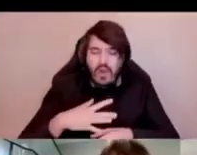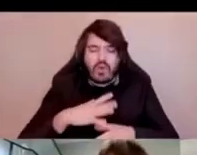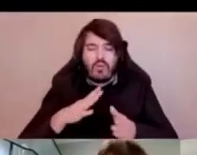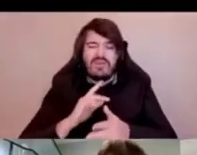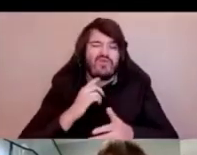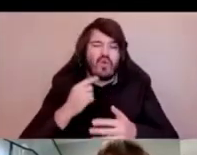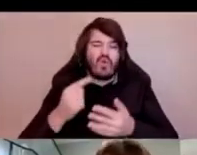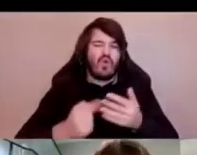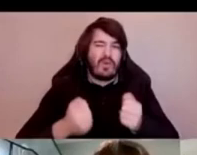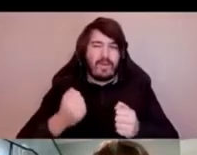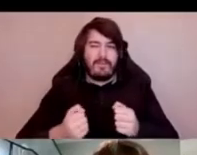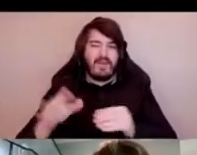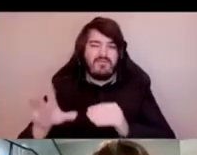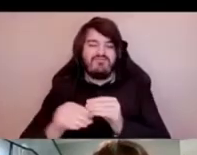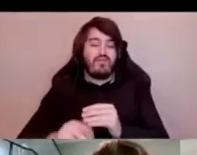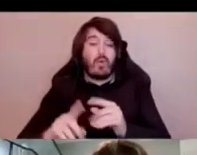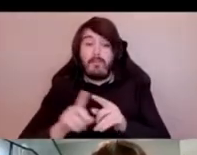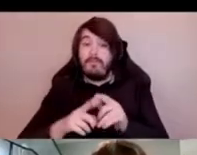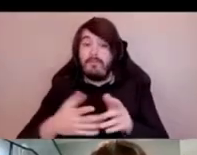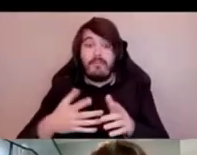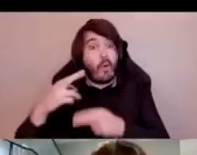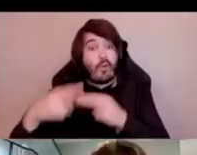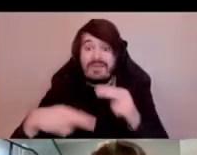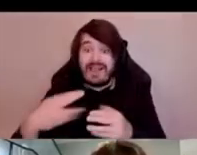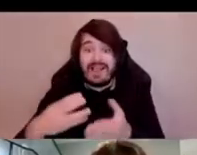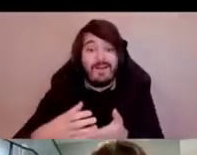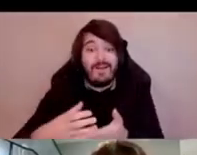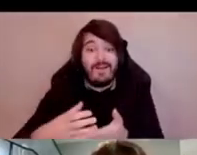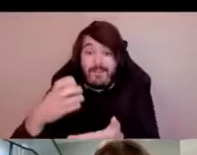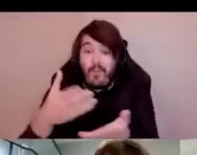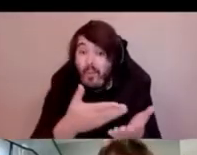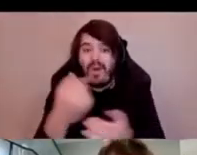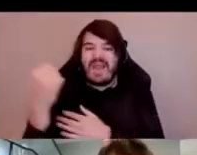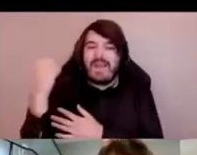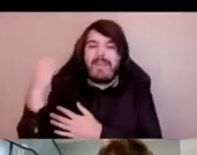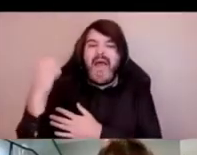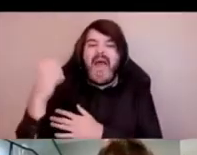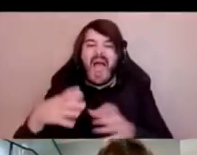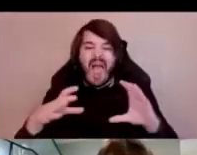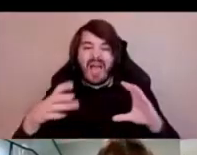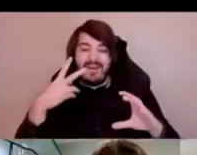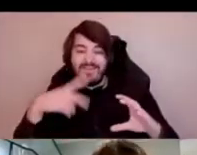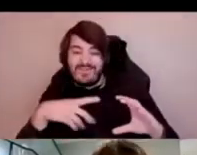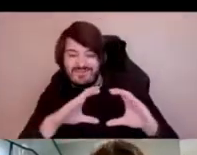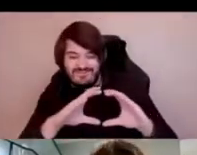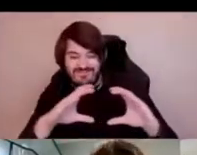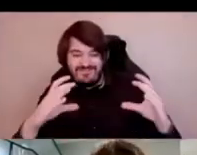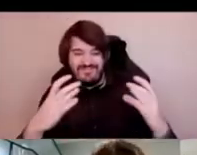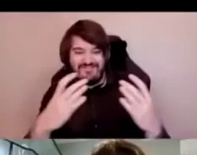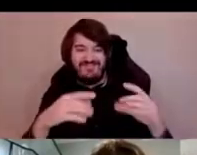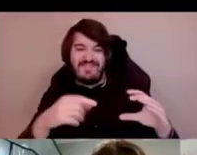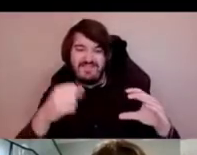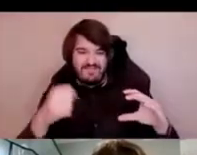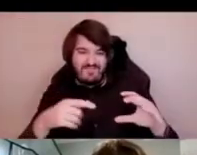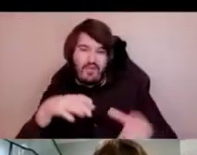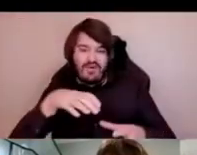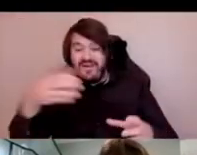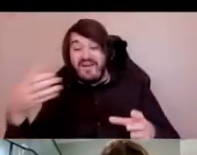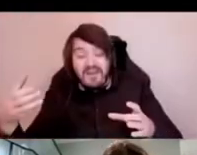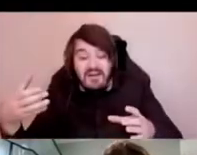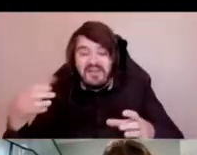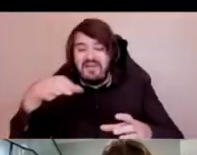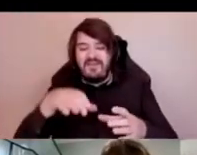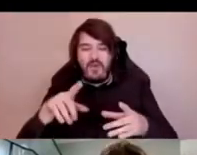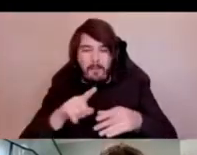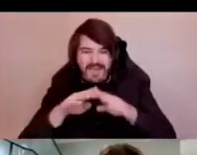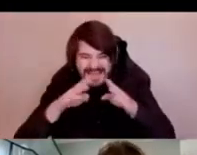qu'on peut avoir. Par exemple, recycler des contenants d'épinards. Donc, on voit que ça peut faire comme une mini-serre. Ça l'a vraiment